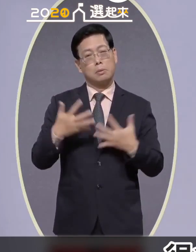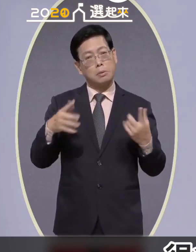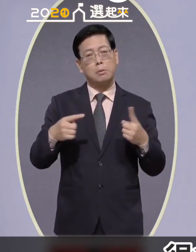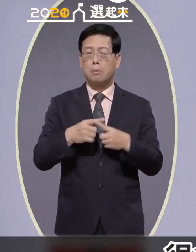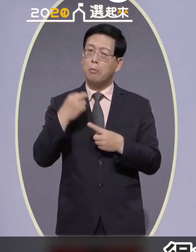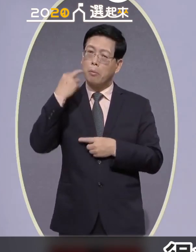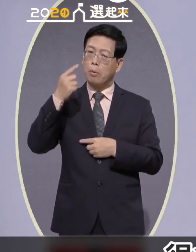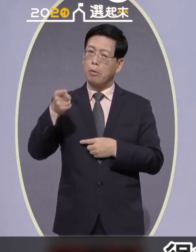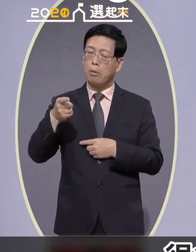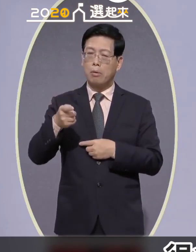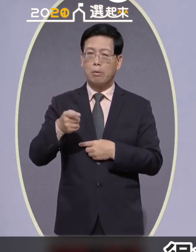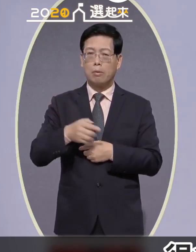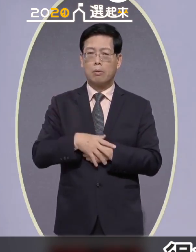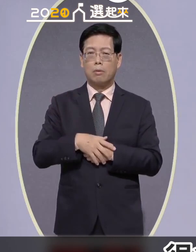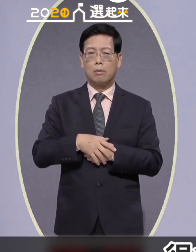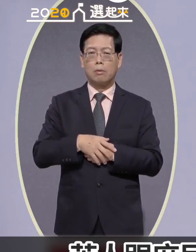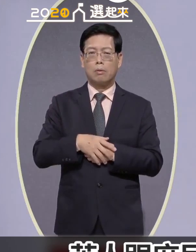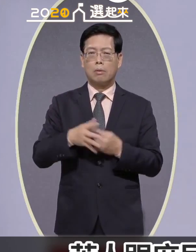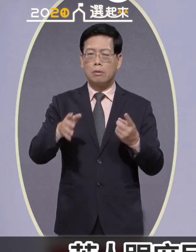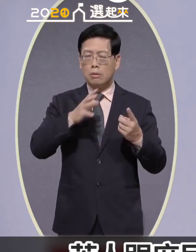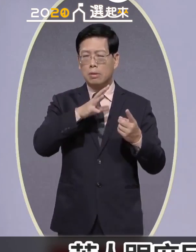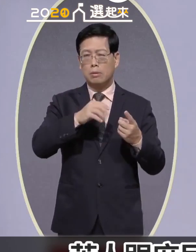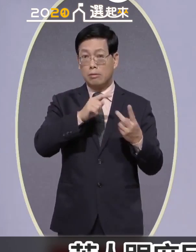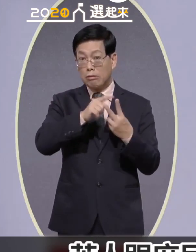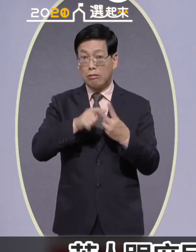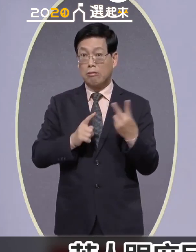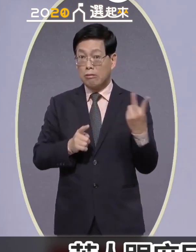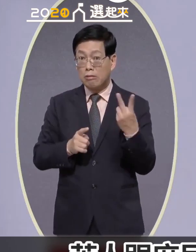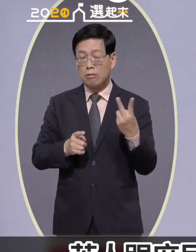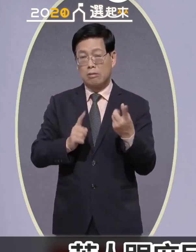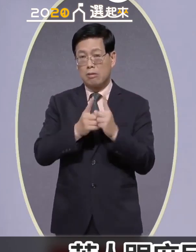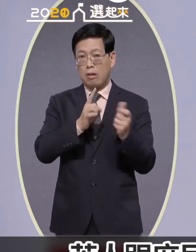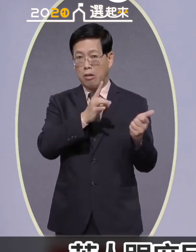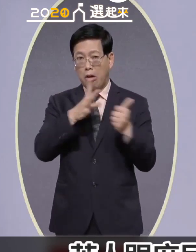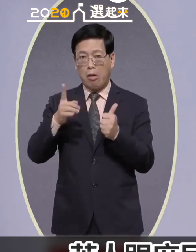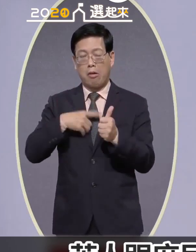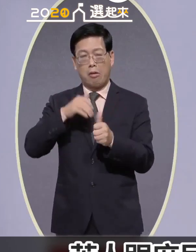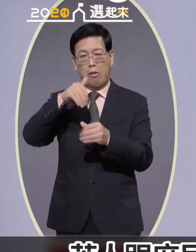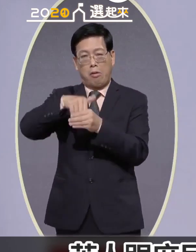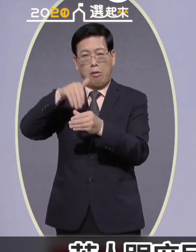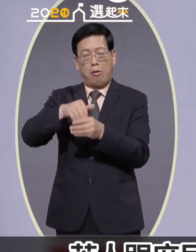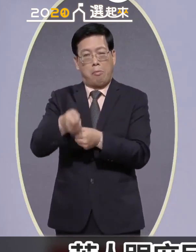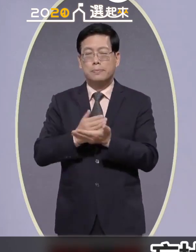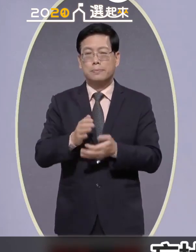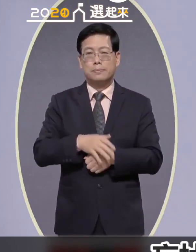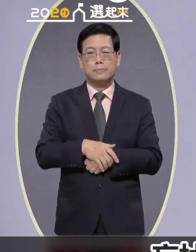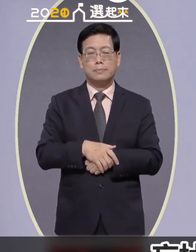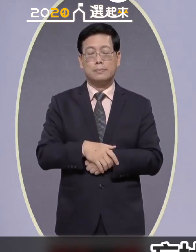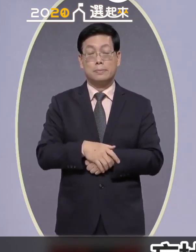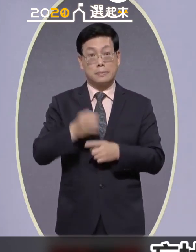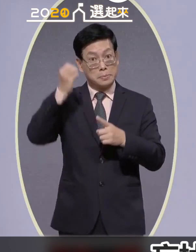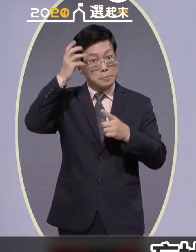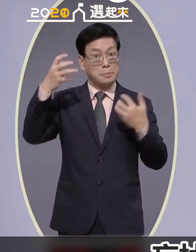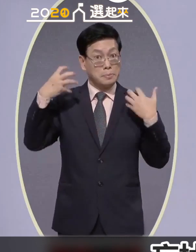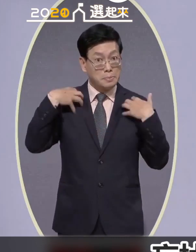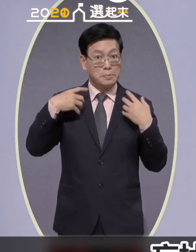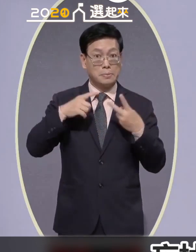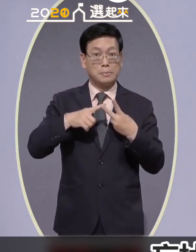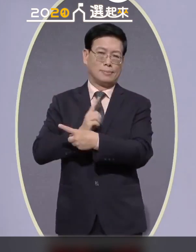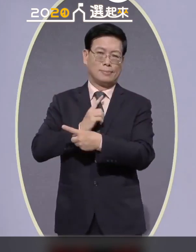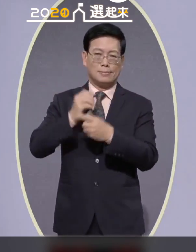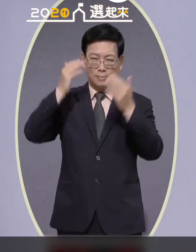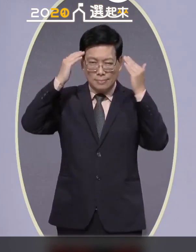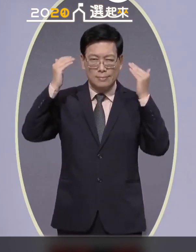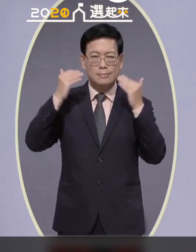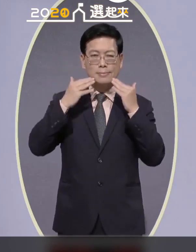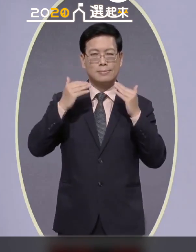人都觉得他只是把苦人跟庶民来当做一个选举的工具而已。忘掉责任、忘掉的承诺